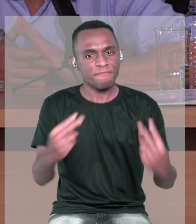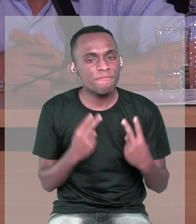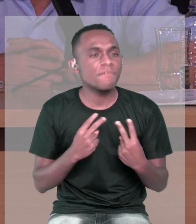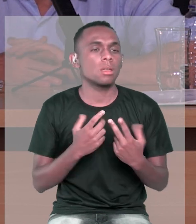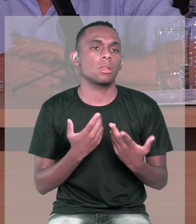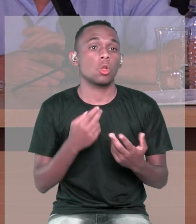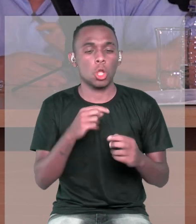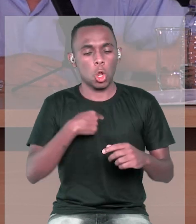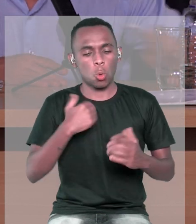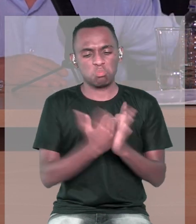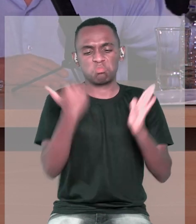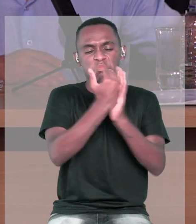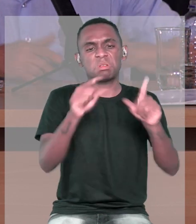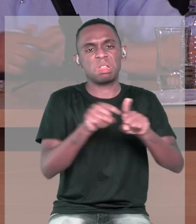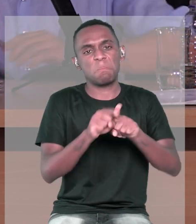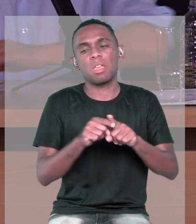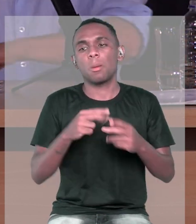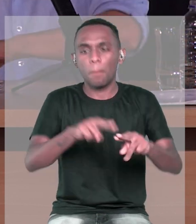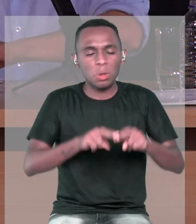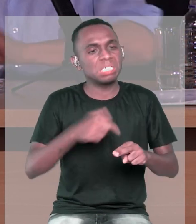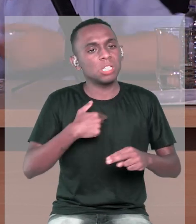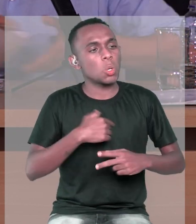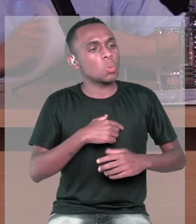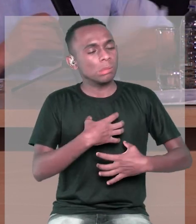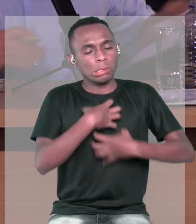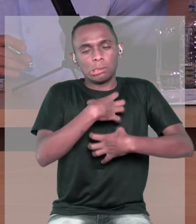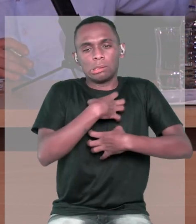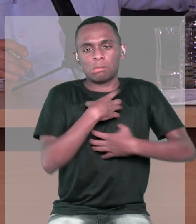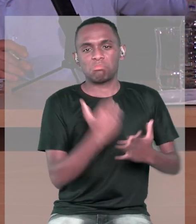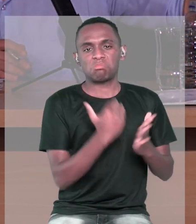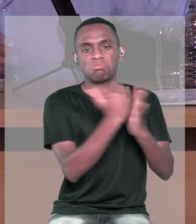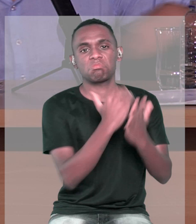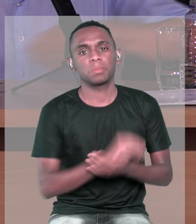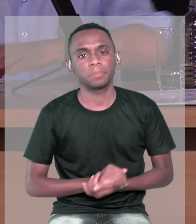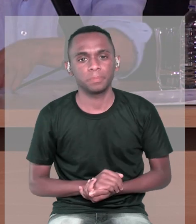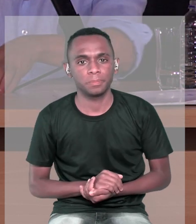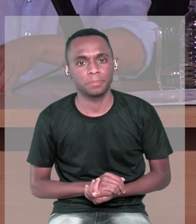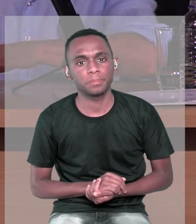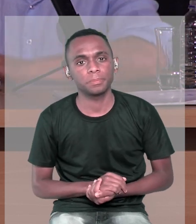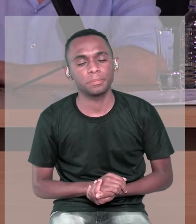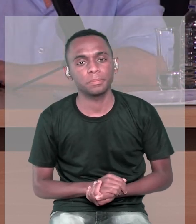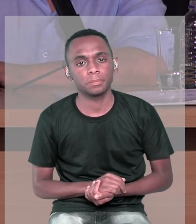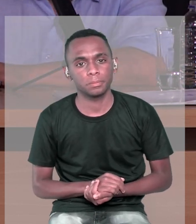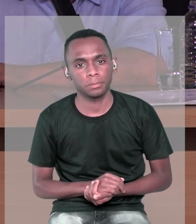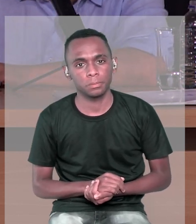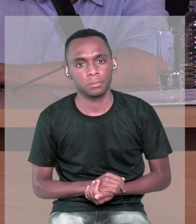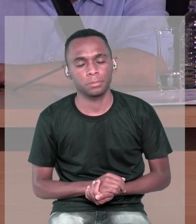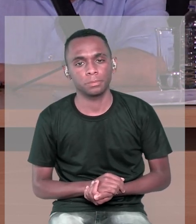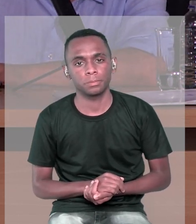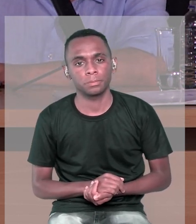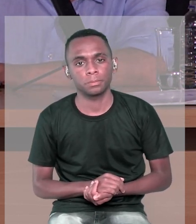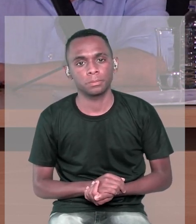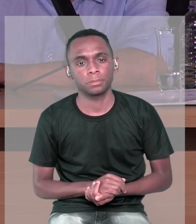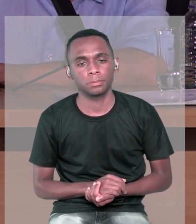ter o poder de destruir essa. Et j'ajoute que ce terme d'abus nous